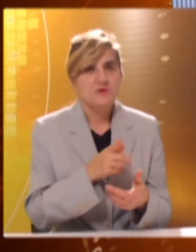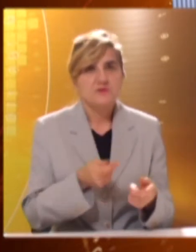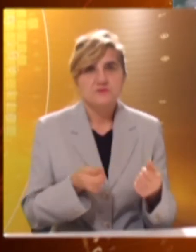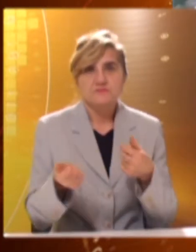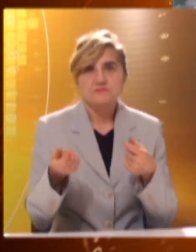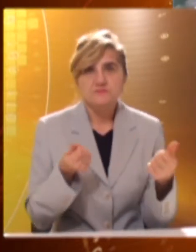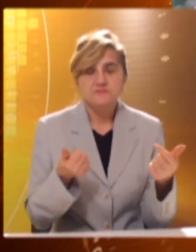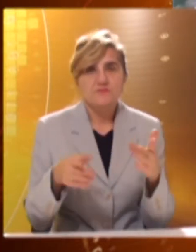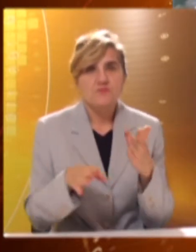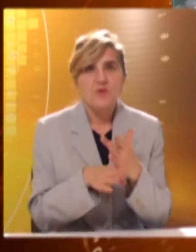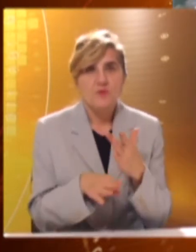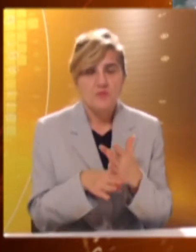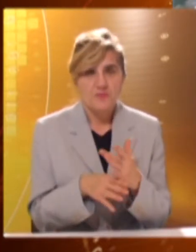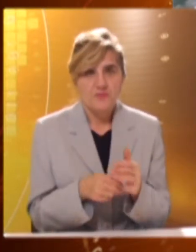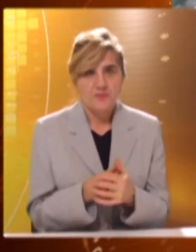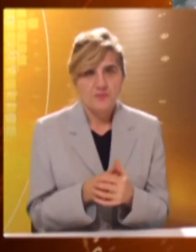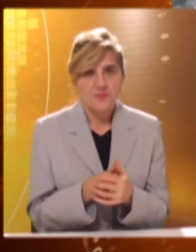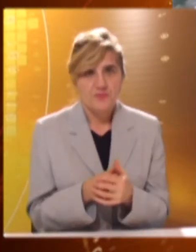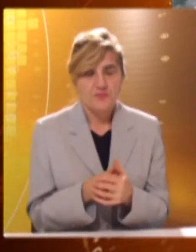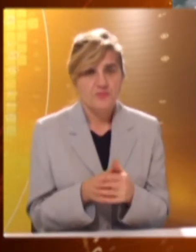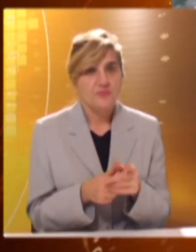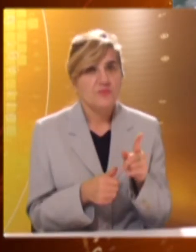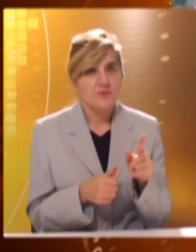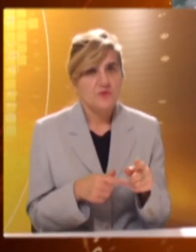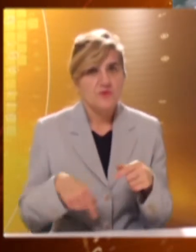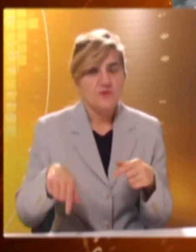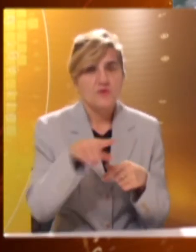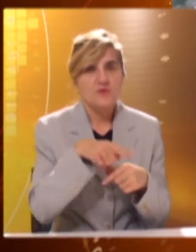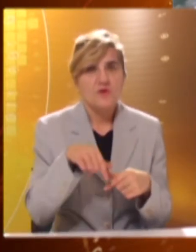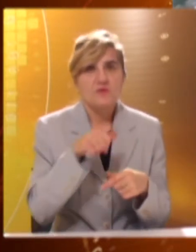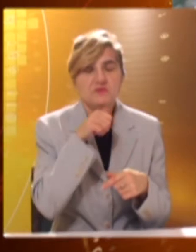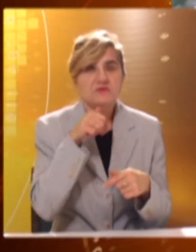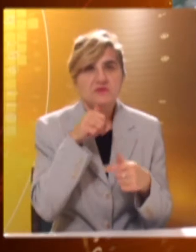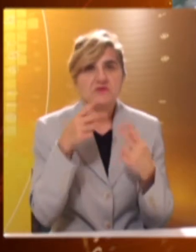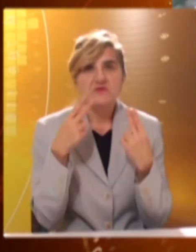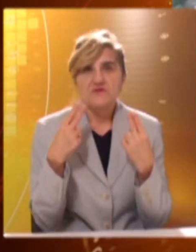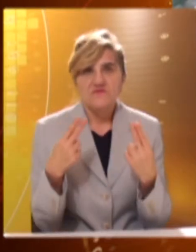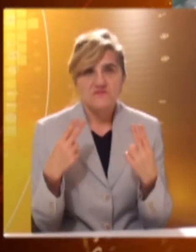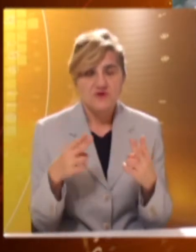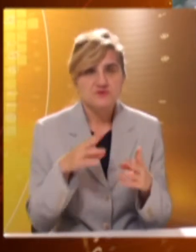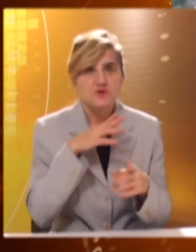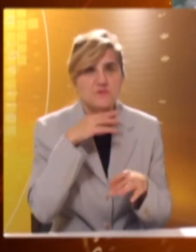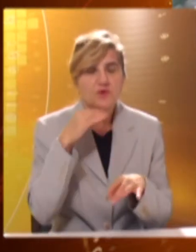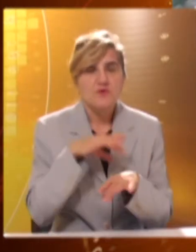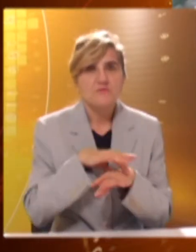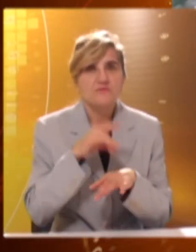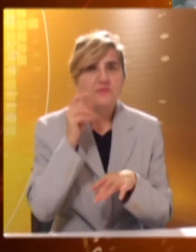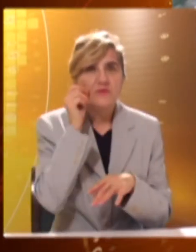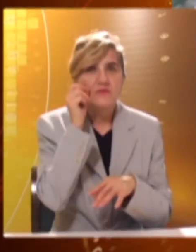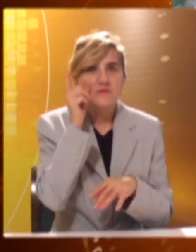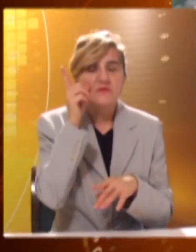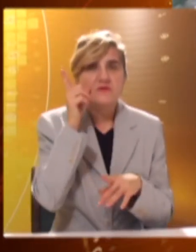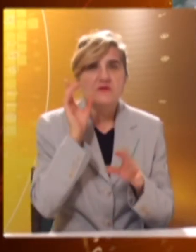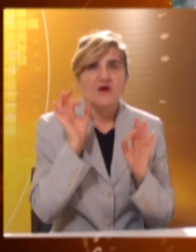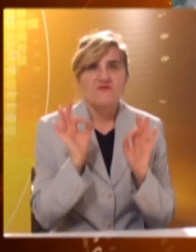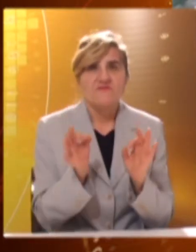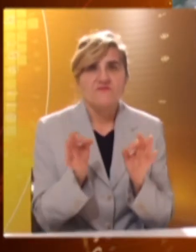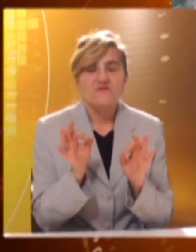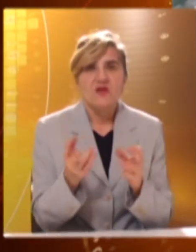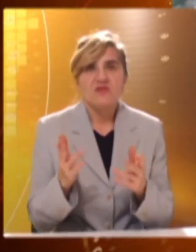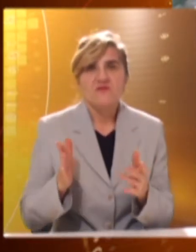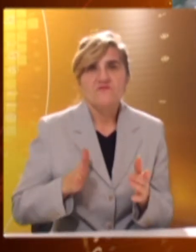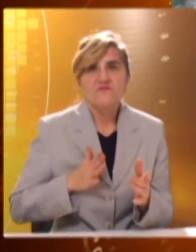finansiranja. Ovi projekti su izuzetno važni zato što mnoge ideje koje su zaista kvalitetne i